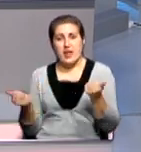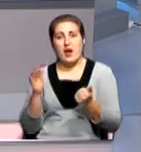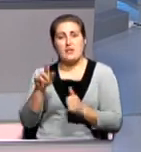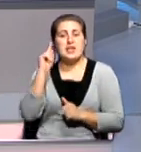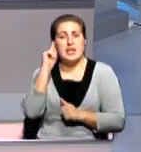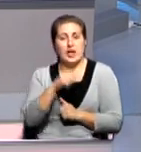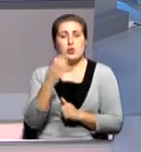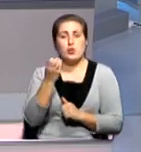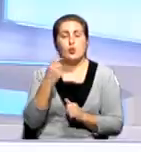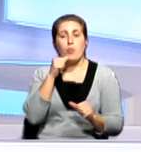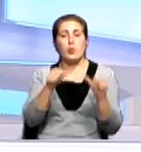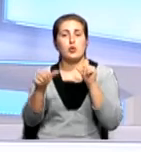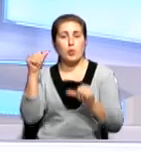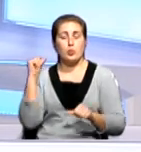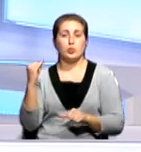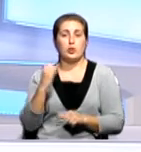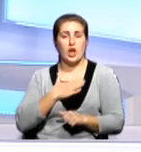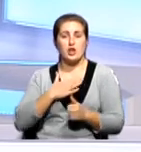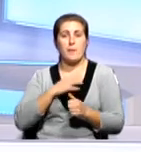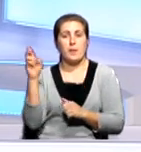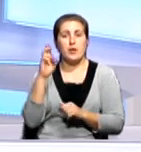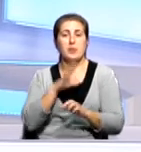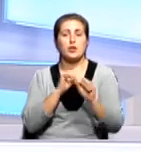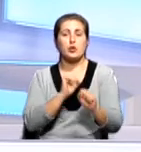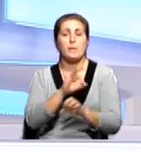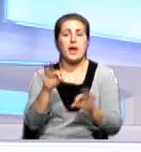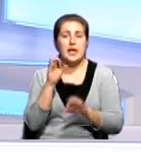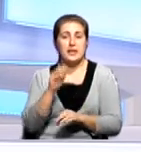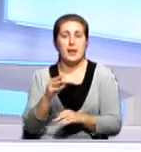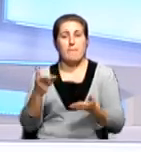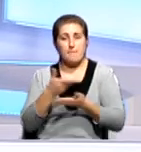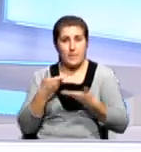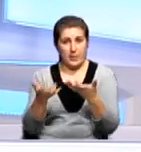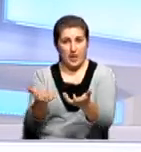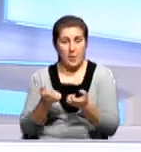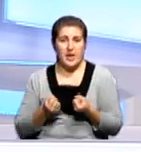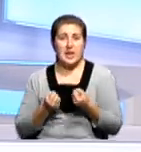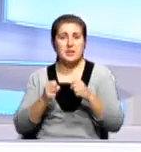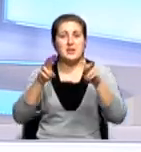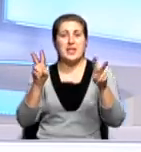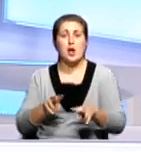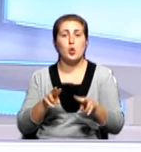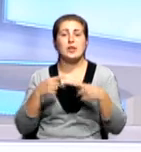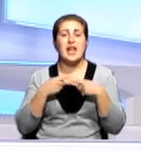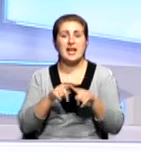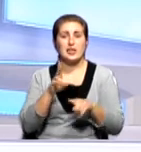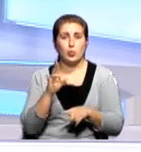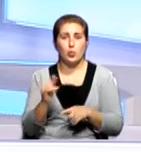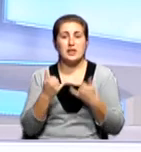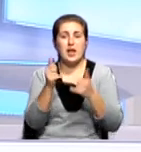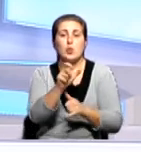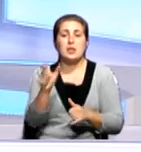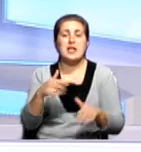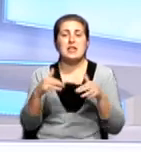в прошлом году нашей библиотека была защищен проект и мы приобрели специальную технику для людей